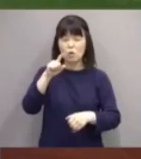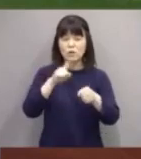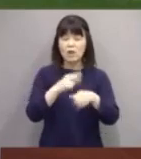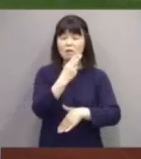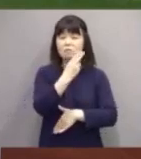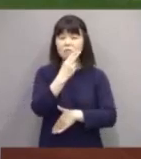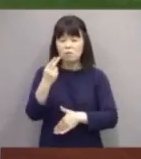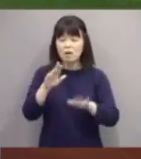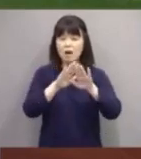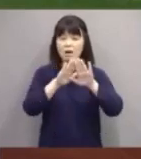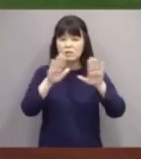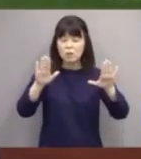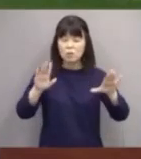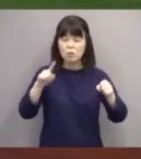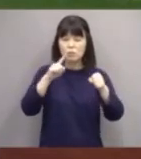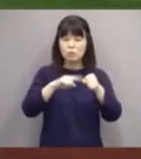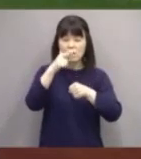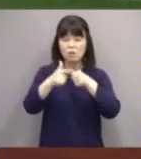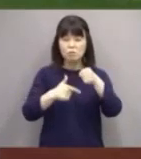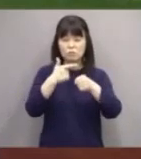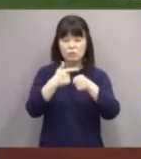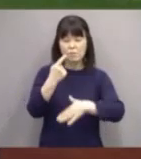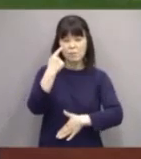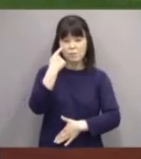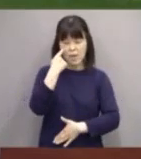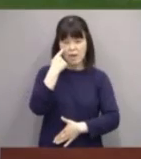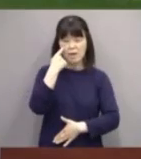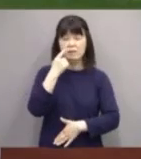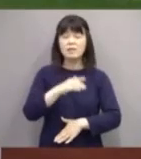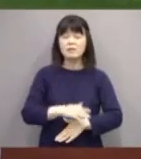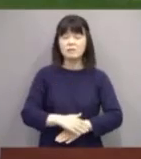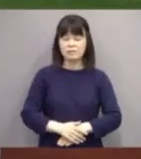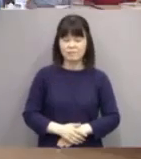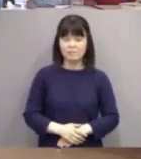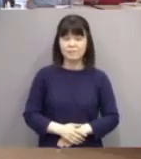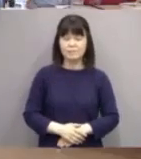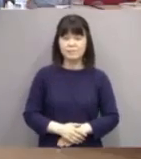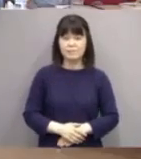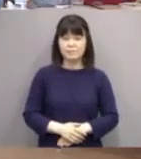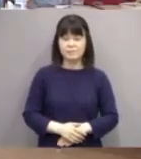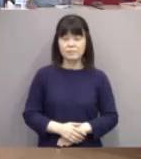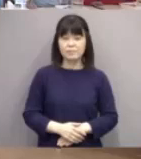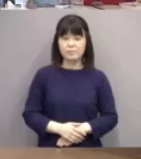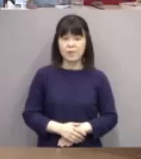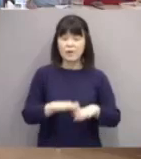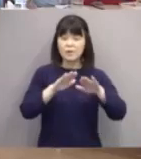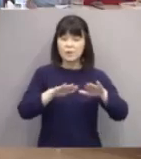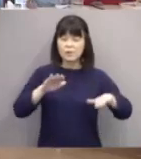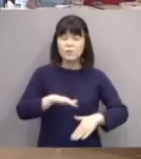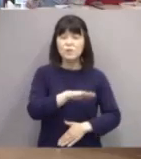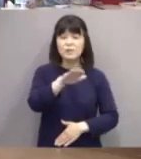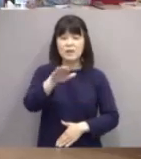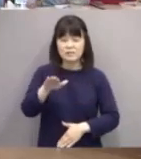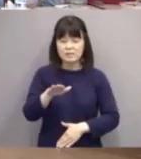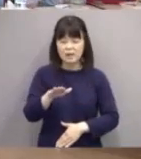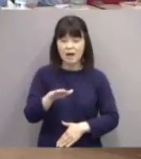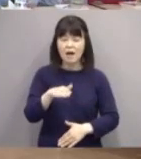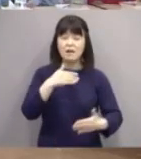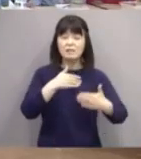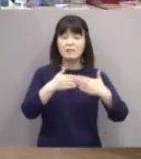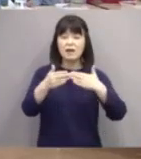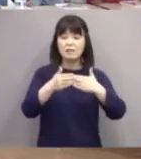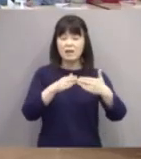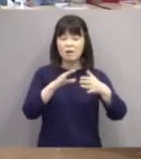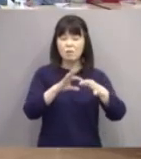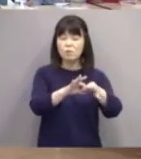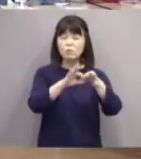で6年目になります。今年度は3園に実施しました。園児たちが実際に触れ体験